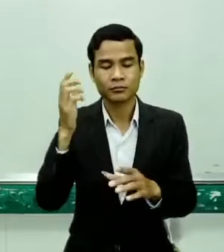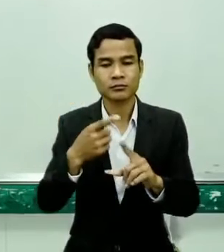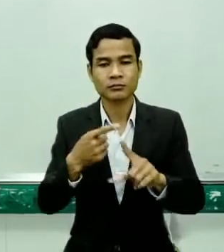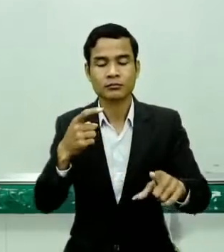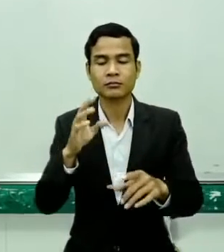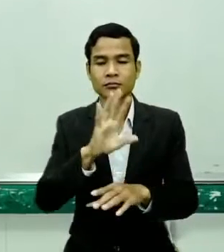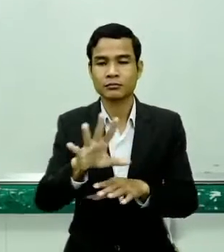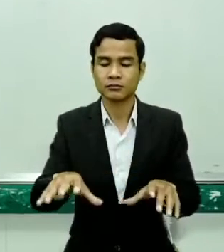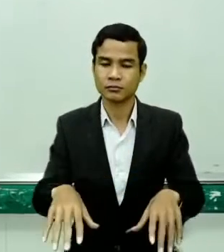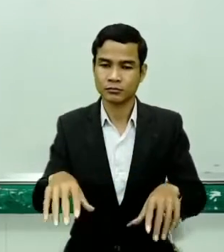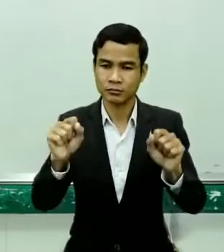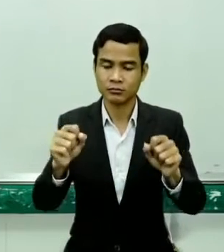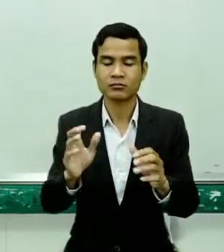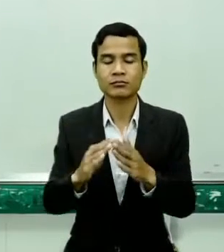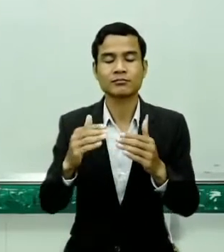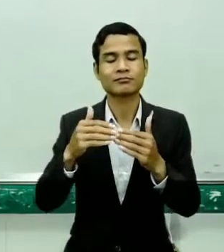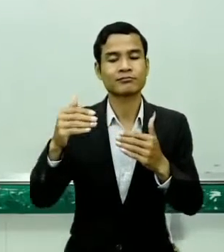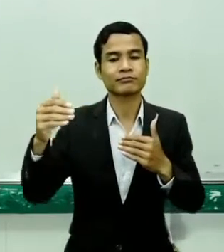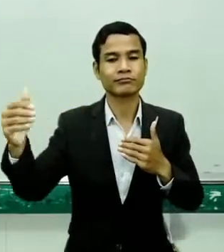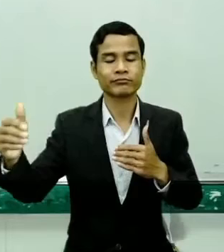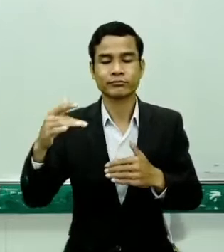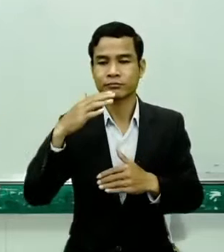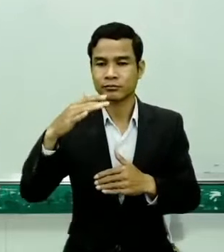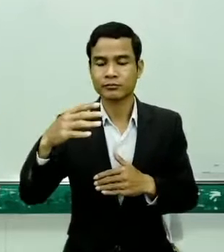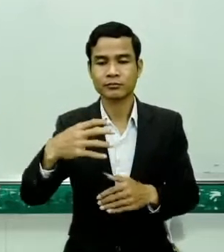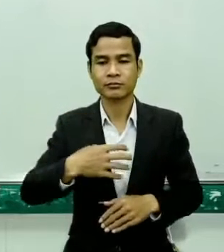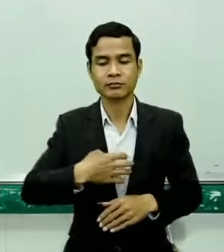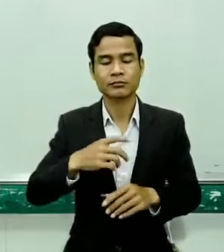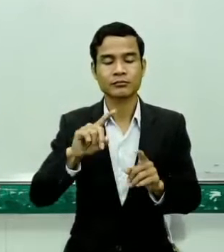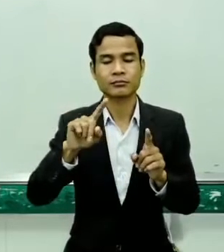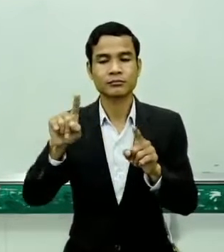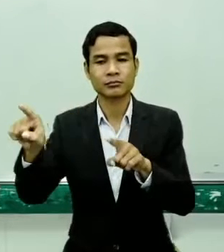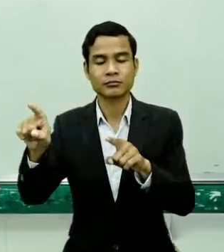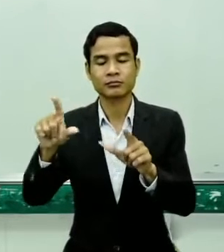nâu chân ngay bí bí xa mọt chắc nè khu chân tờ lên